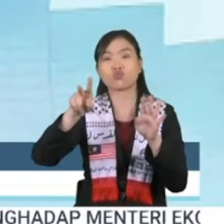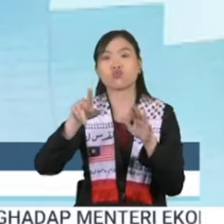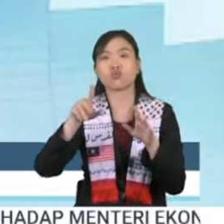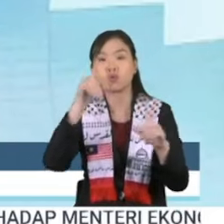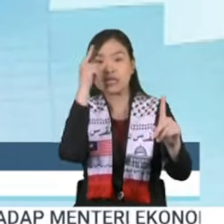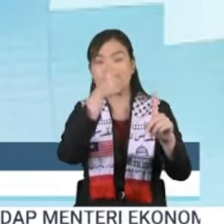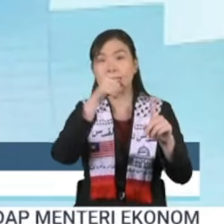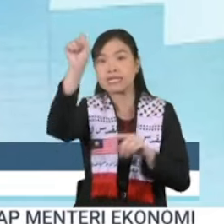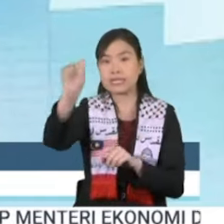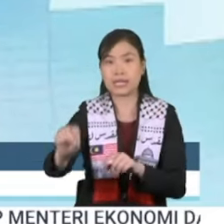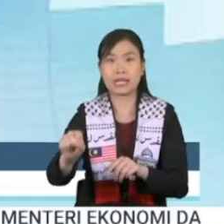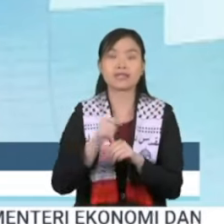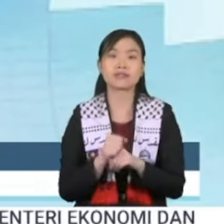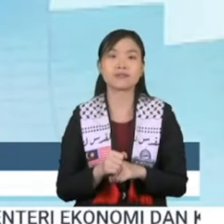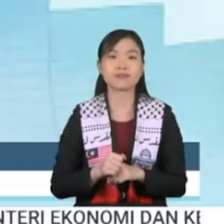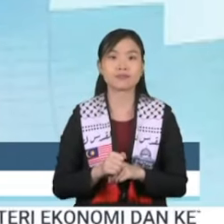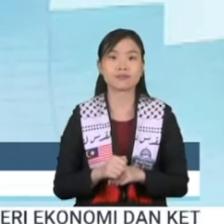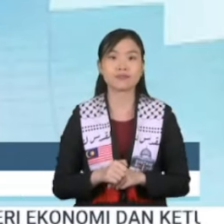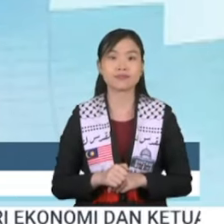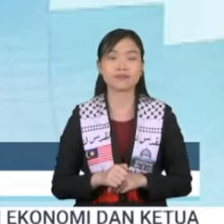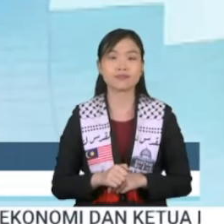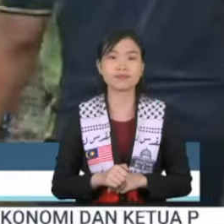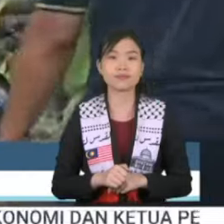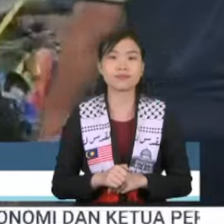ke Alustar, Lebuh Raya Plus.